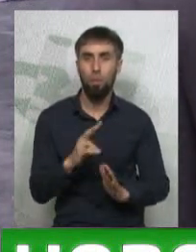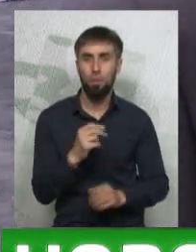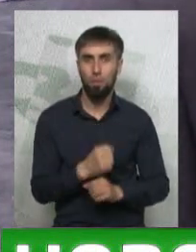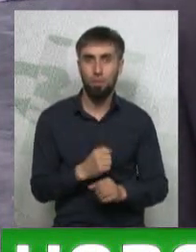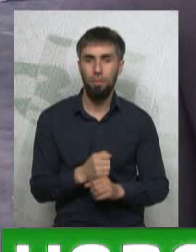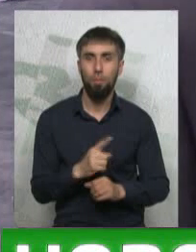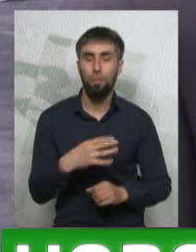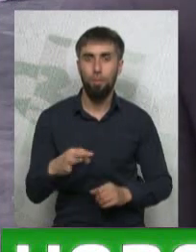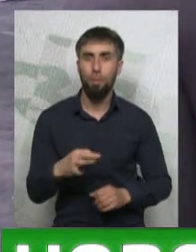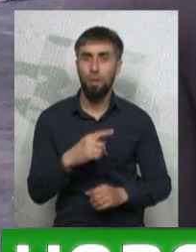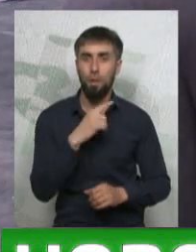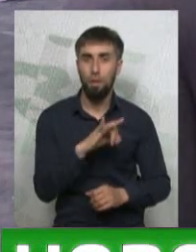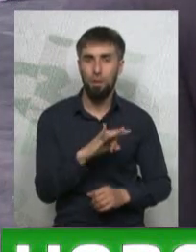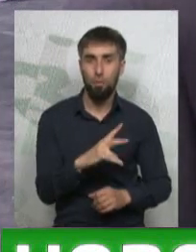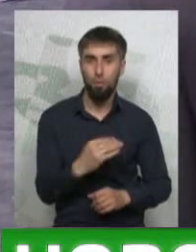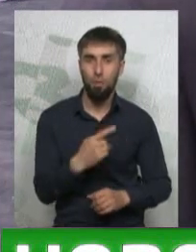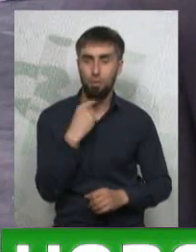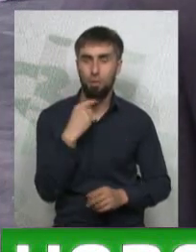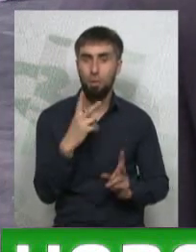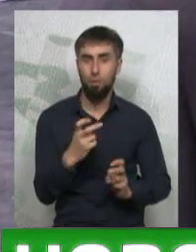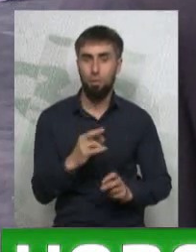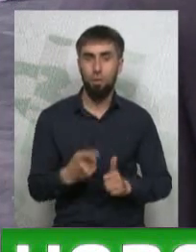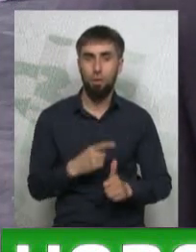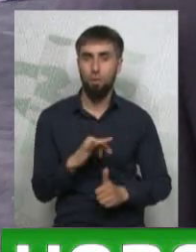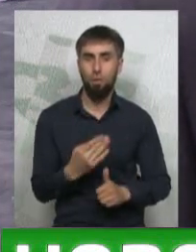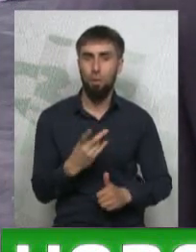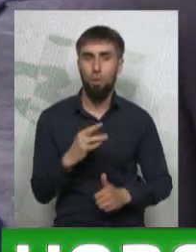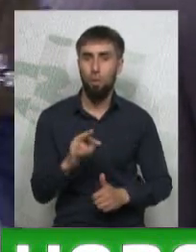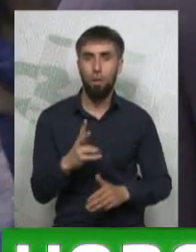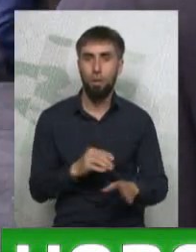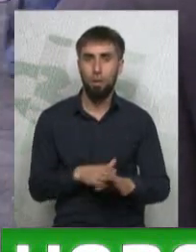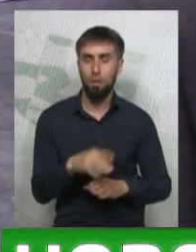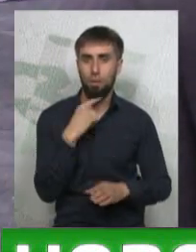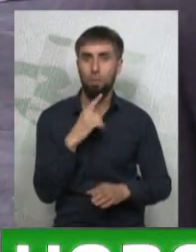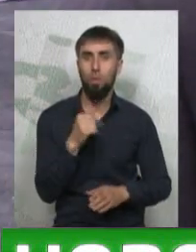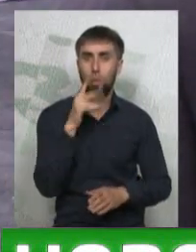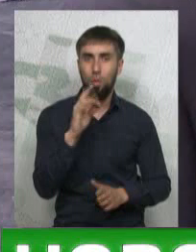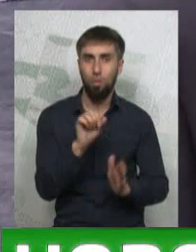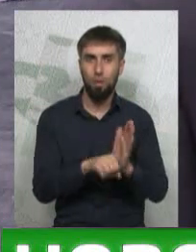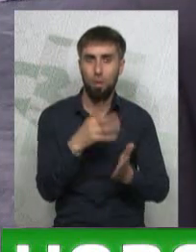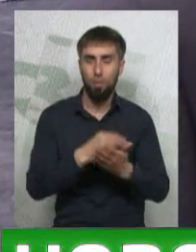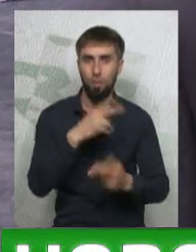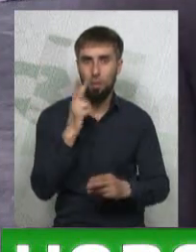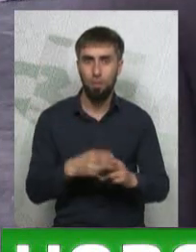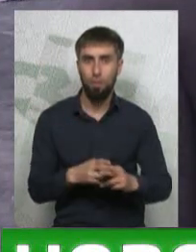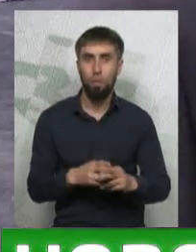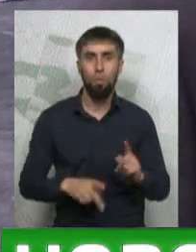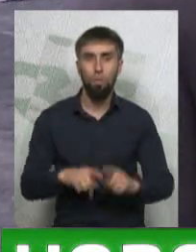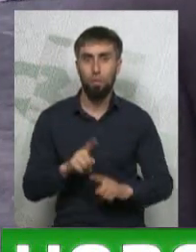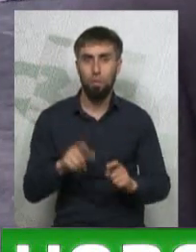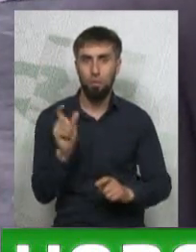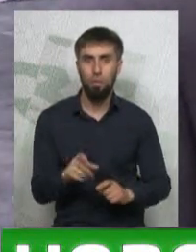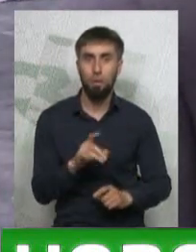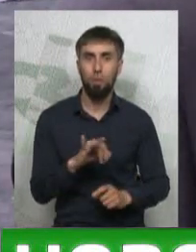делает. Потому что ингуш, он называется ингушем, но он не ингуш, потому что когда он убивает своего брата, своего родного